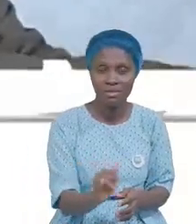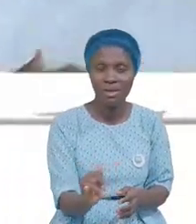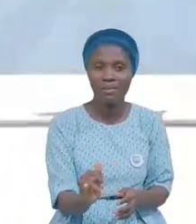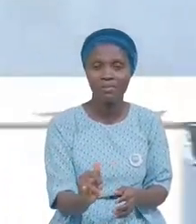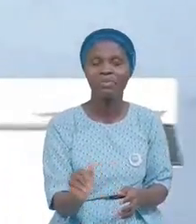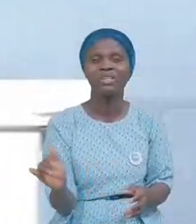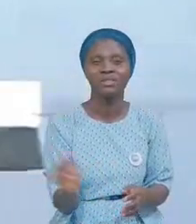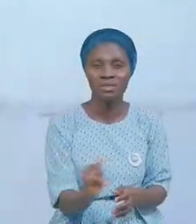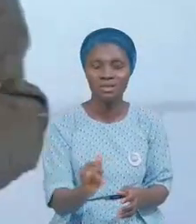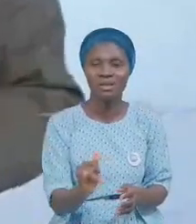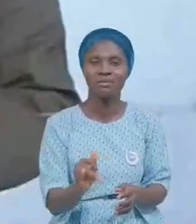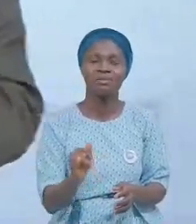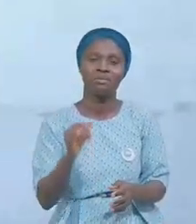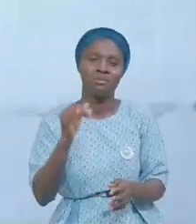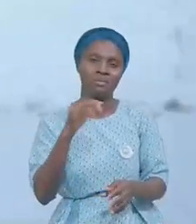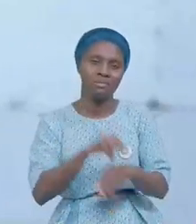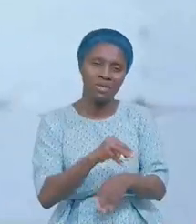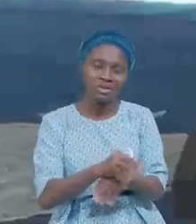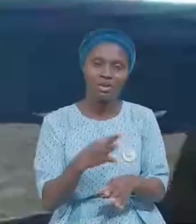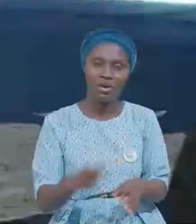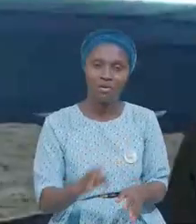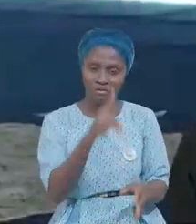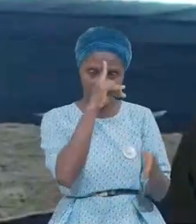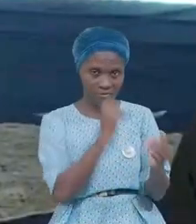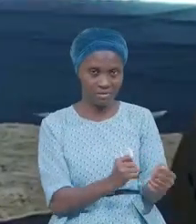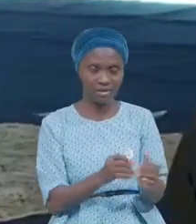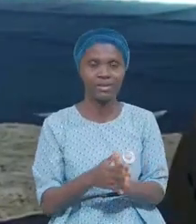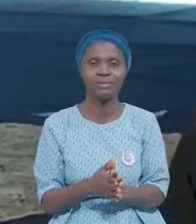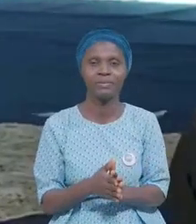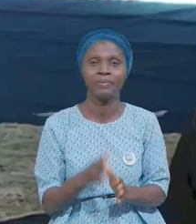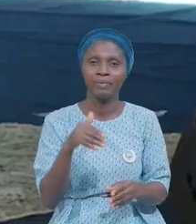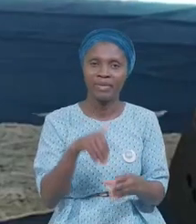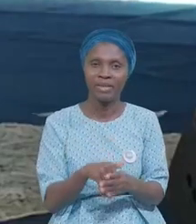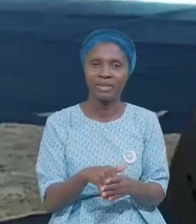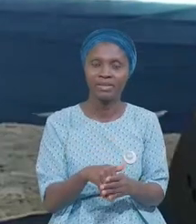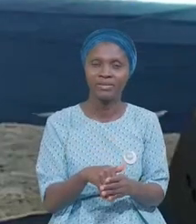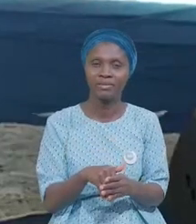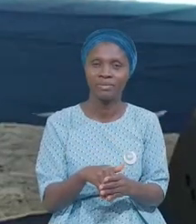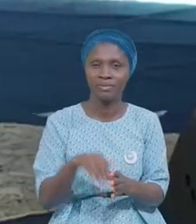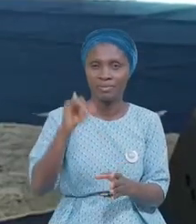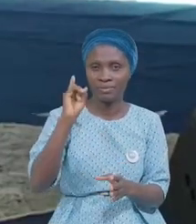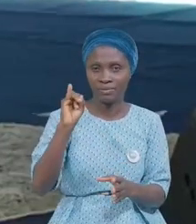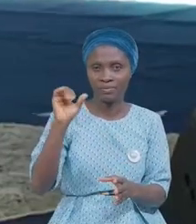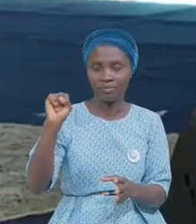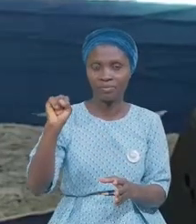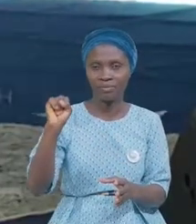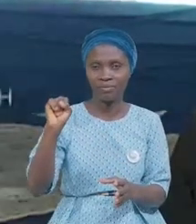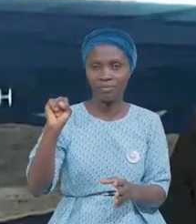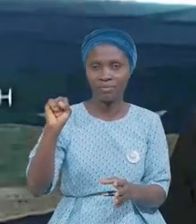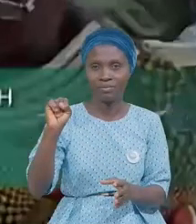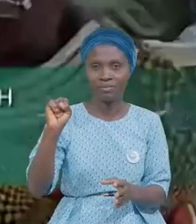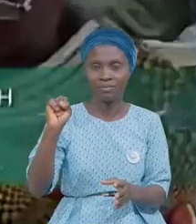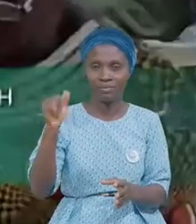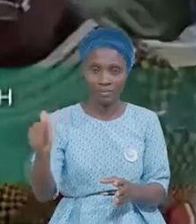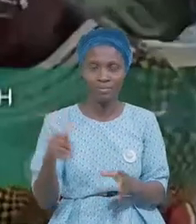au même ministère de foi. Voyons Ésaïe au chapitre 8, verset